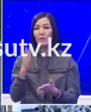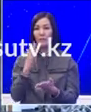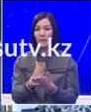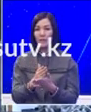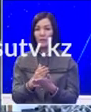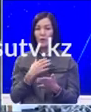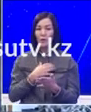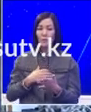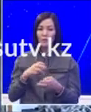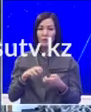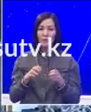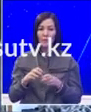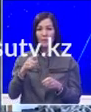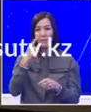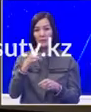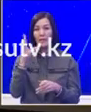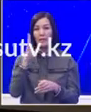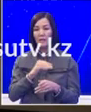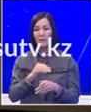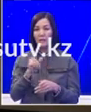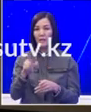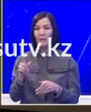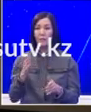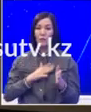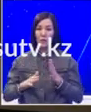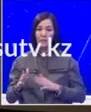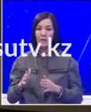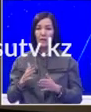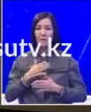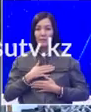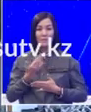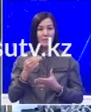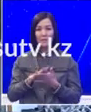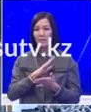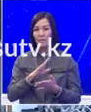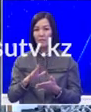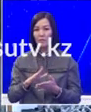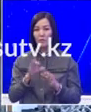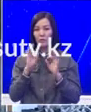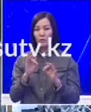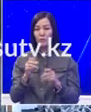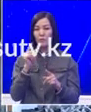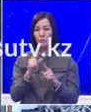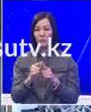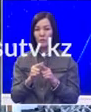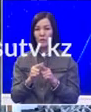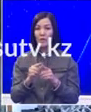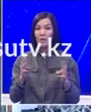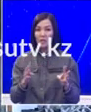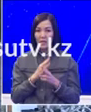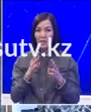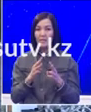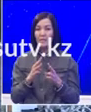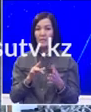өзекті проблемаларды көтер алатын азаматтардың болғаны қуантады. Мен сізді танымаймын, бірақ түзу сөз оң ниетіңізге жалпы